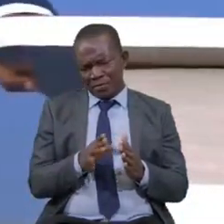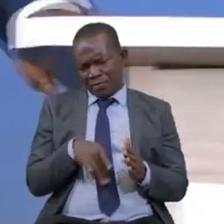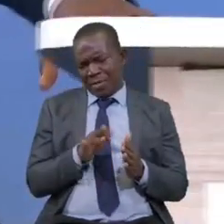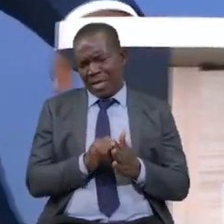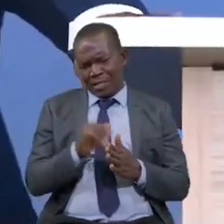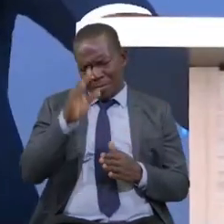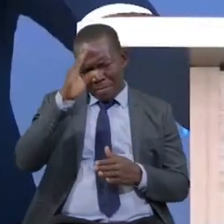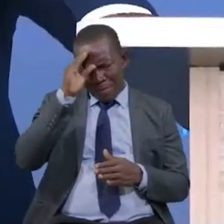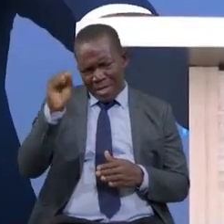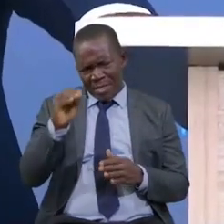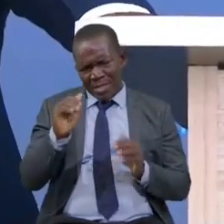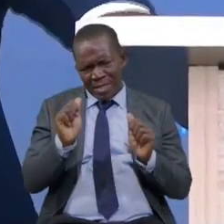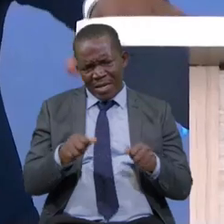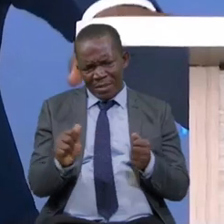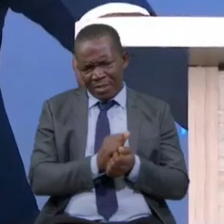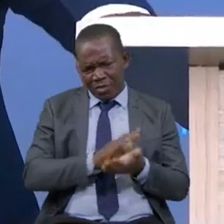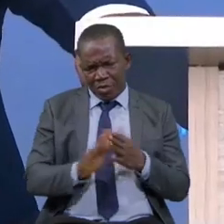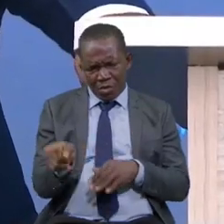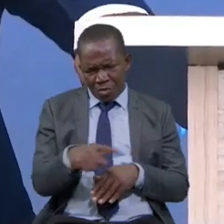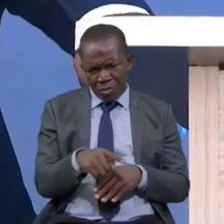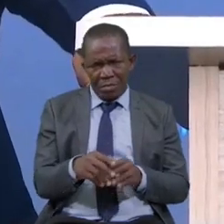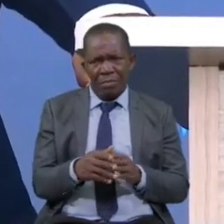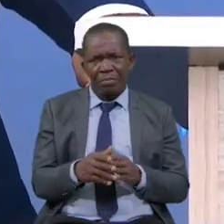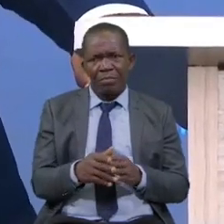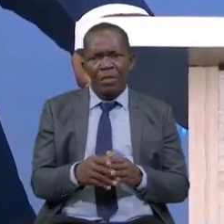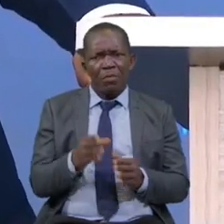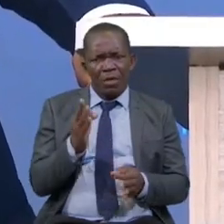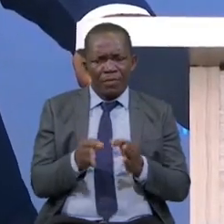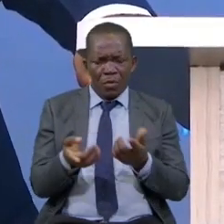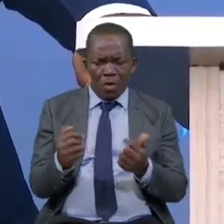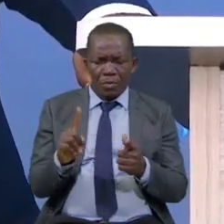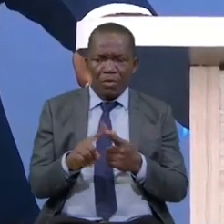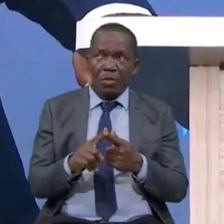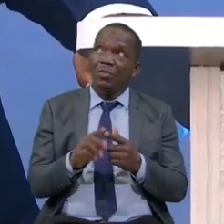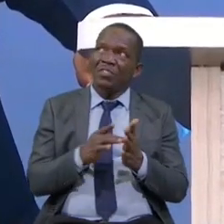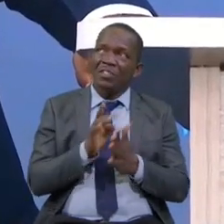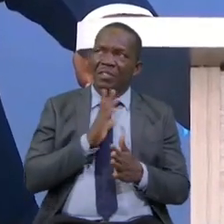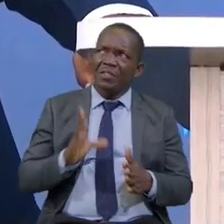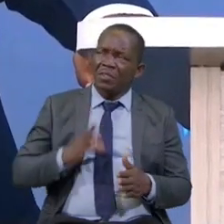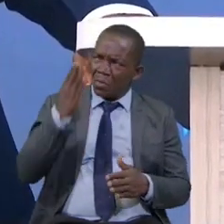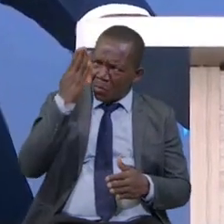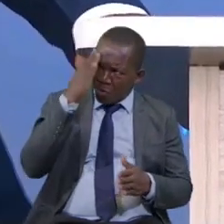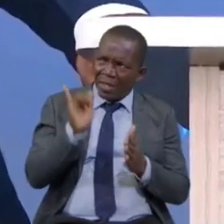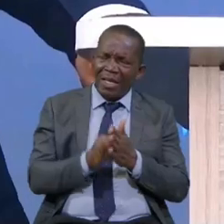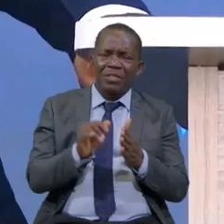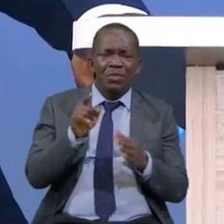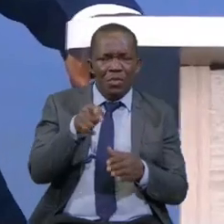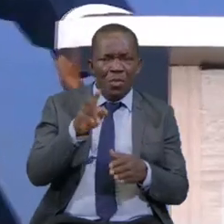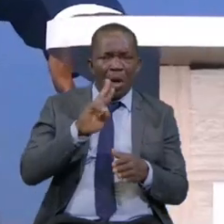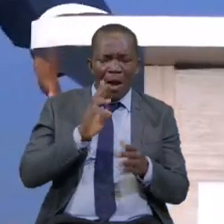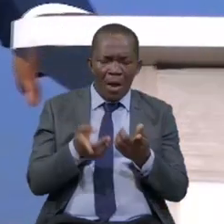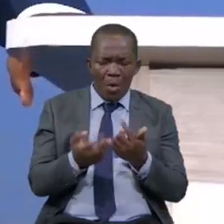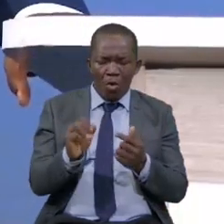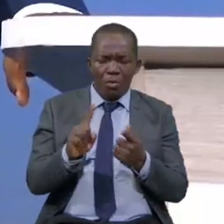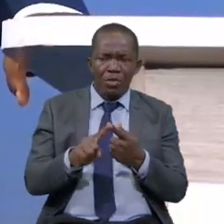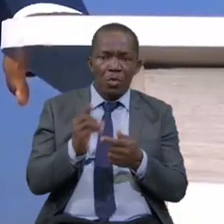Tu sais que tu es venu à celui qui peut, est capable, au-delà, infiniment, au-delà de